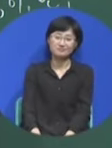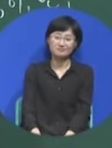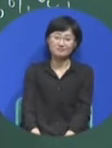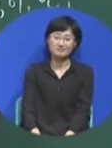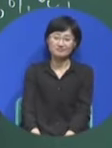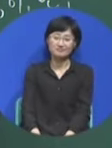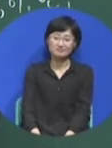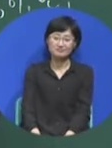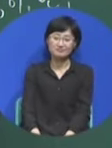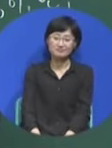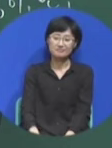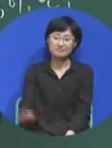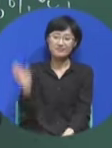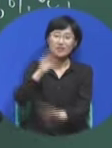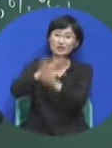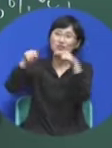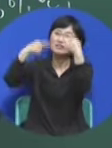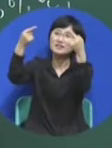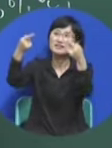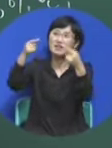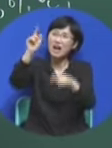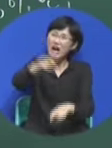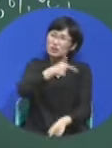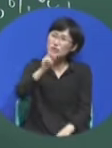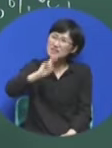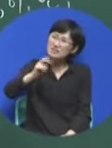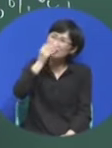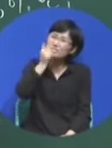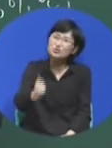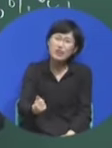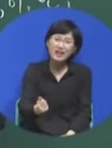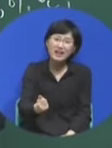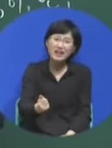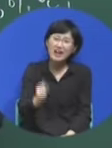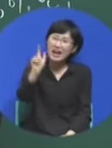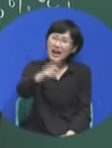唯一的向着永远的耶和华唱赞美. 그때가 가지고 아유 찬송이 너무 하루 종일 하니까 너무 지루해.